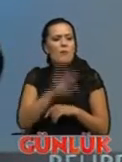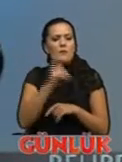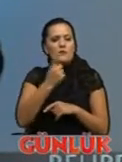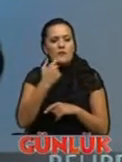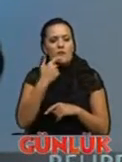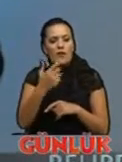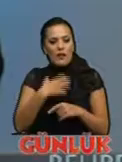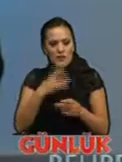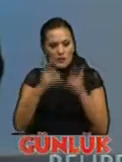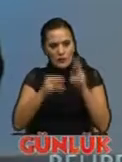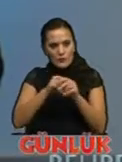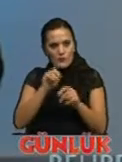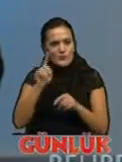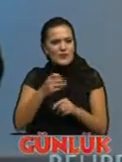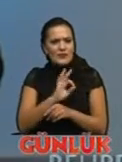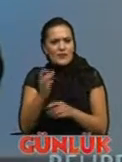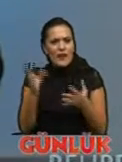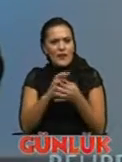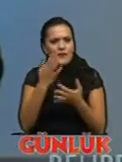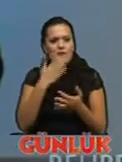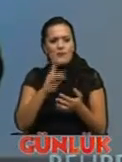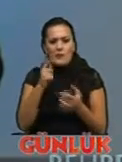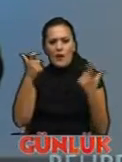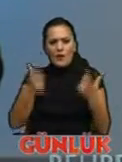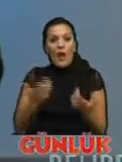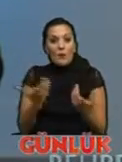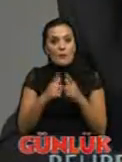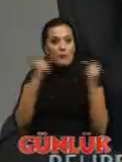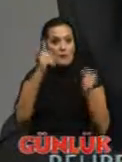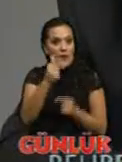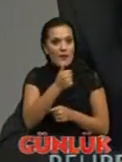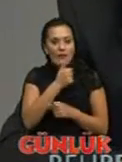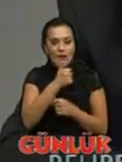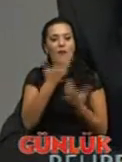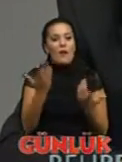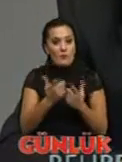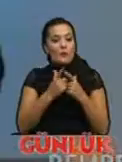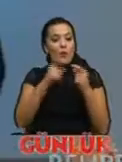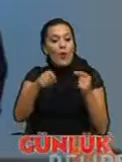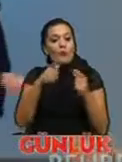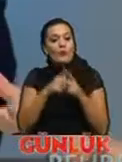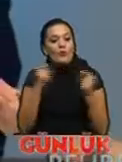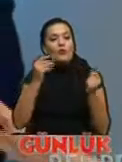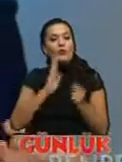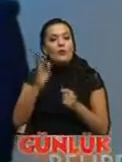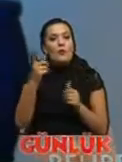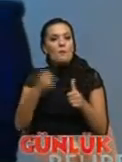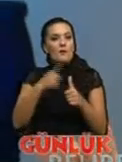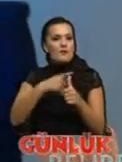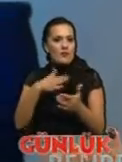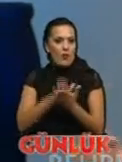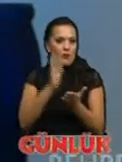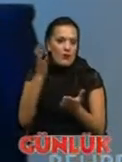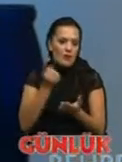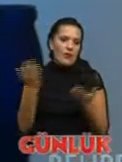şeyler derken kendini tiyatroda buluyor. Hiç alakasız bir ortamda. Ama mutlu bir adamdı. Ama mutlu bir adam ve o mutlulukla zaten gidiyor birincilik tabii, ödülü